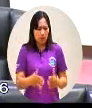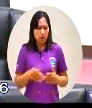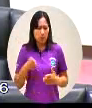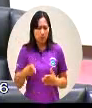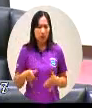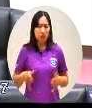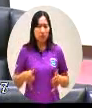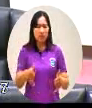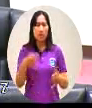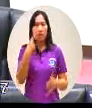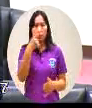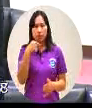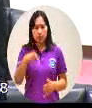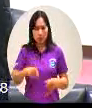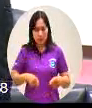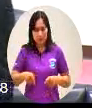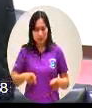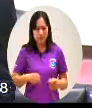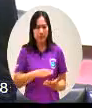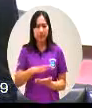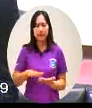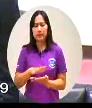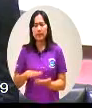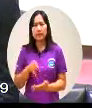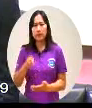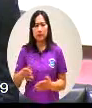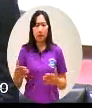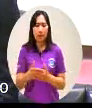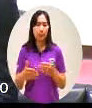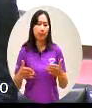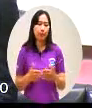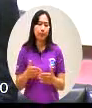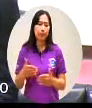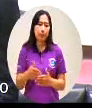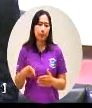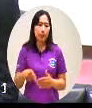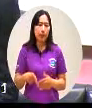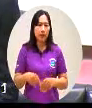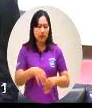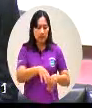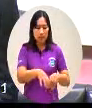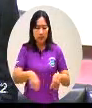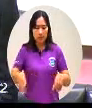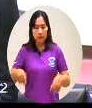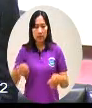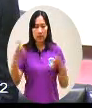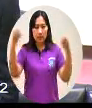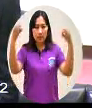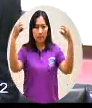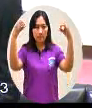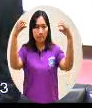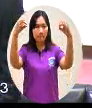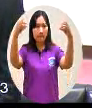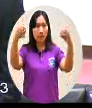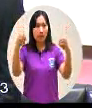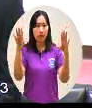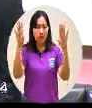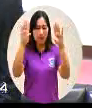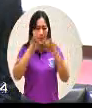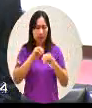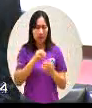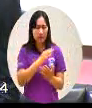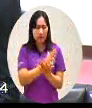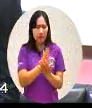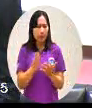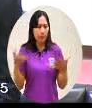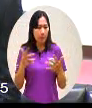口，你看设计安尼，交通安全岛设计不当。路顶无够光，哦，我想这干部系统哦，加